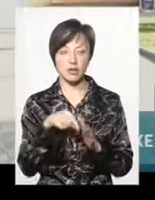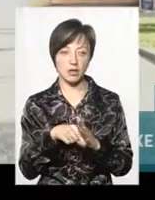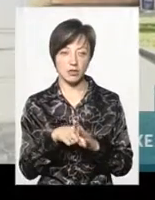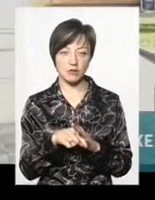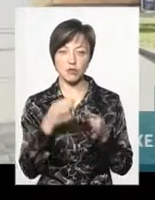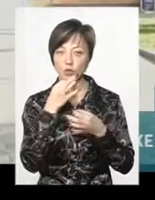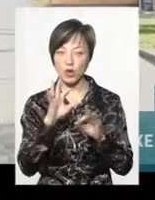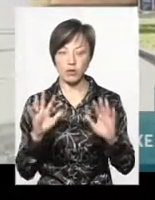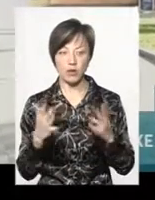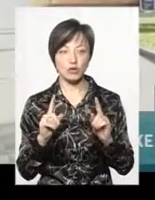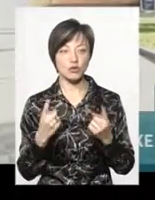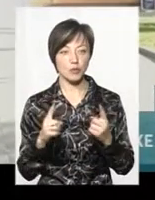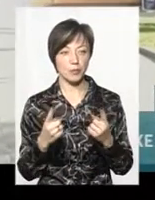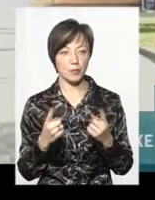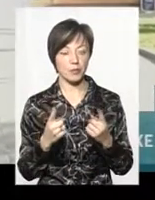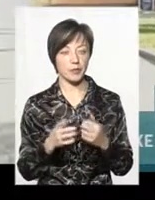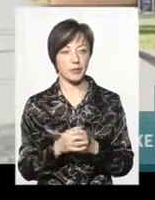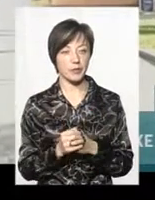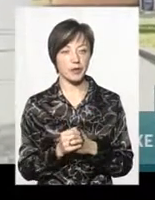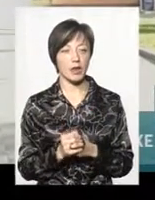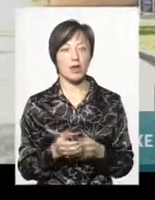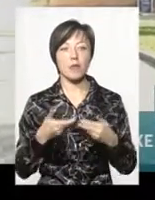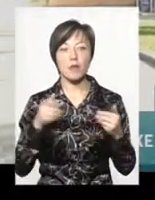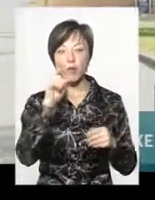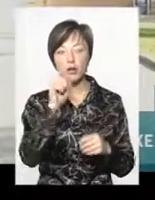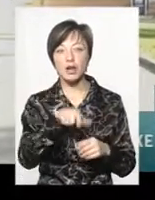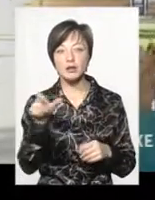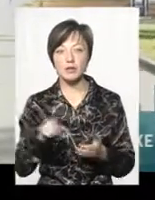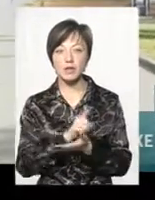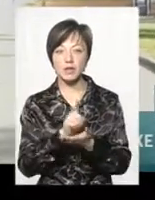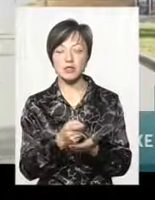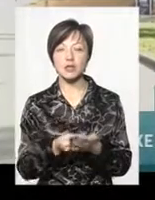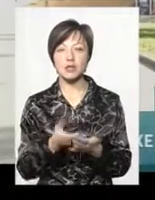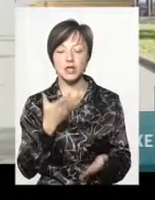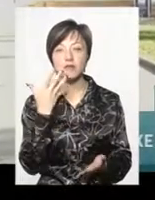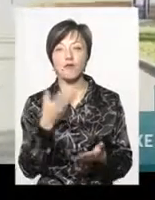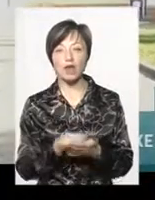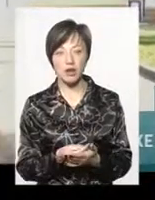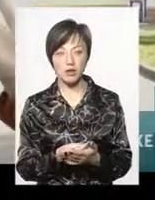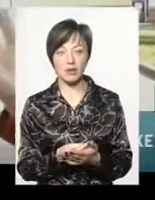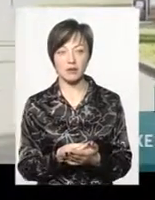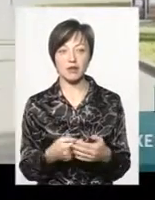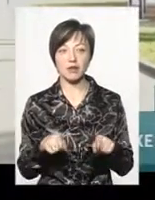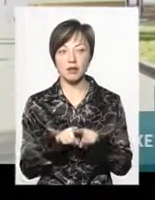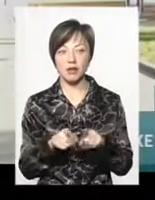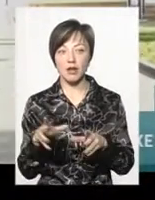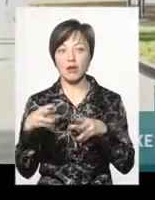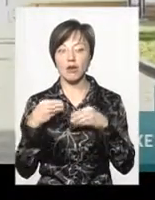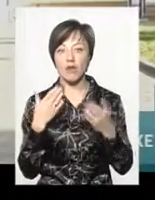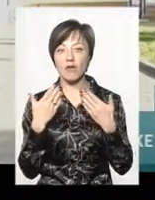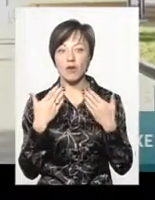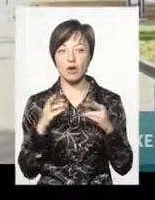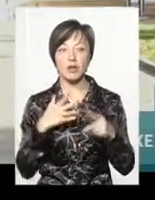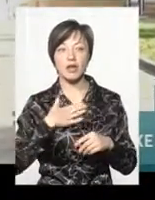будь-якому разі. Чому? Тому що ми українці, тому що ми повинні цінувати своє, тому що ми от ідемо з колегою, говоримо,